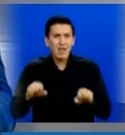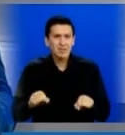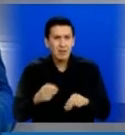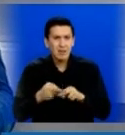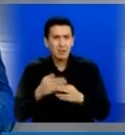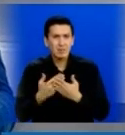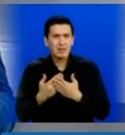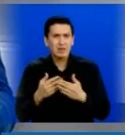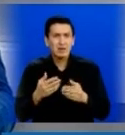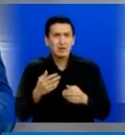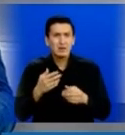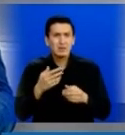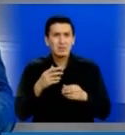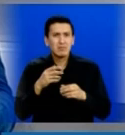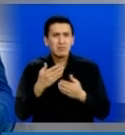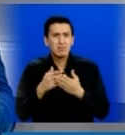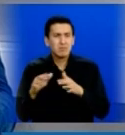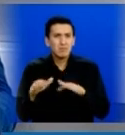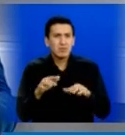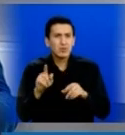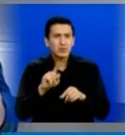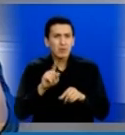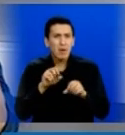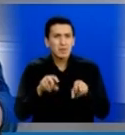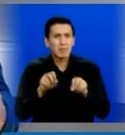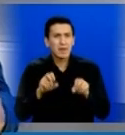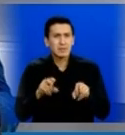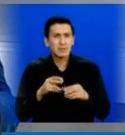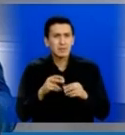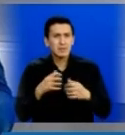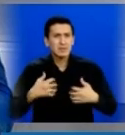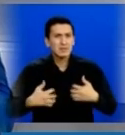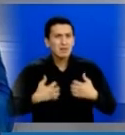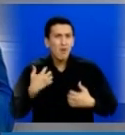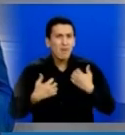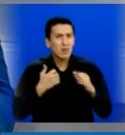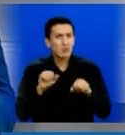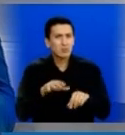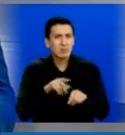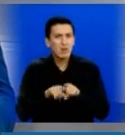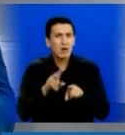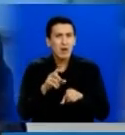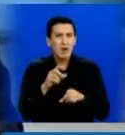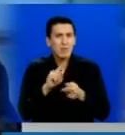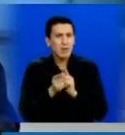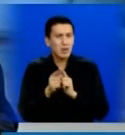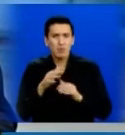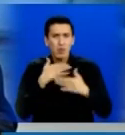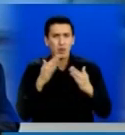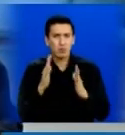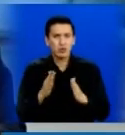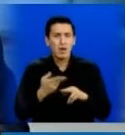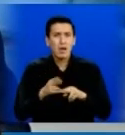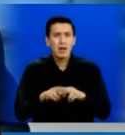наверное, предприняты меры, чтобы как-то обезопасить, как-то некая страховка, возможно, то есть будет очень много перемен. Мы знаем,